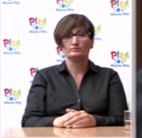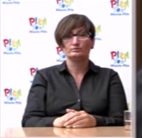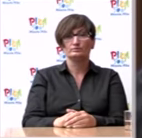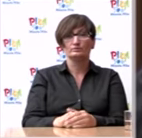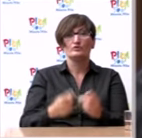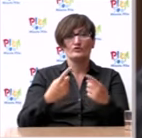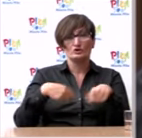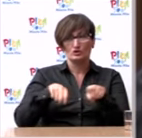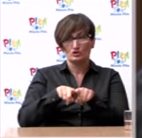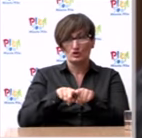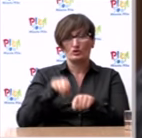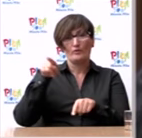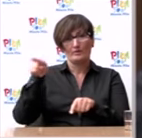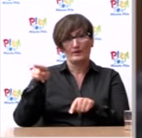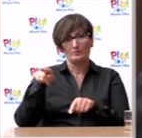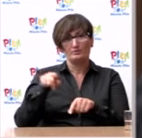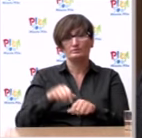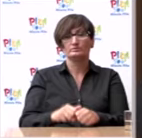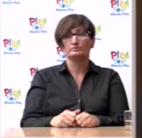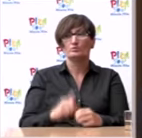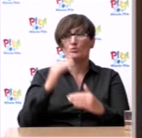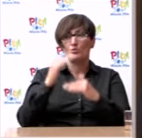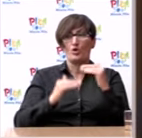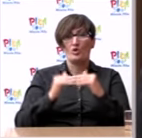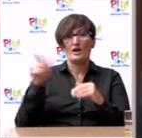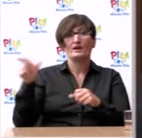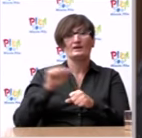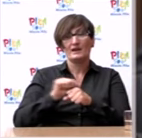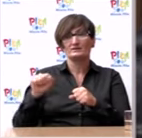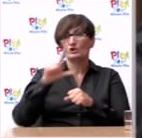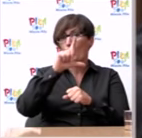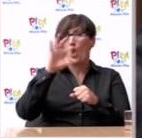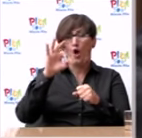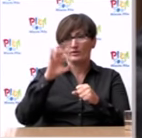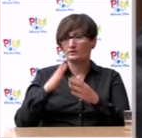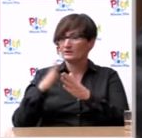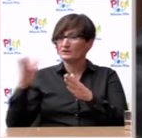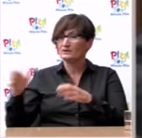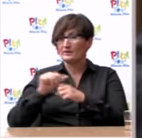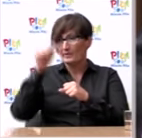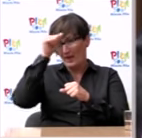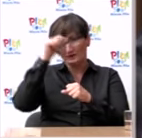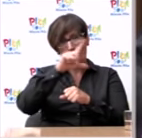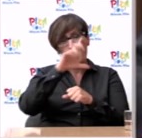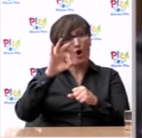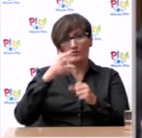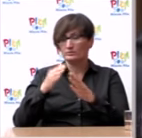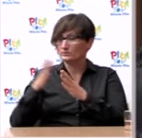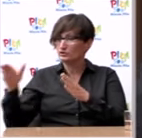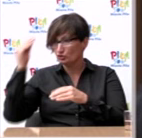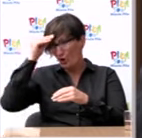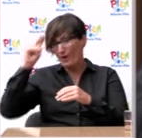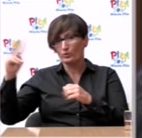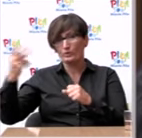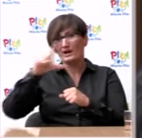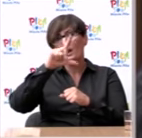tym prostuję, ta inwestycja będzie realizowana przez Liceum Mistrzostwa Sportowego w piłce siatkowej w Pile, a nie tak jak było, że będzie realizowana